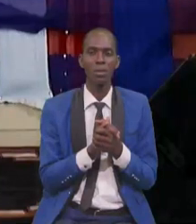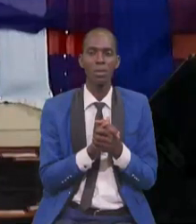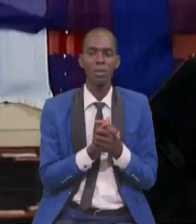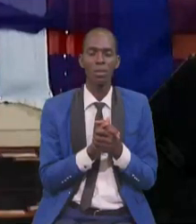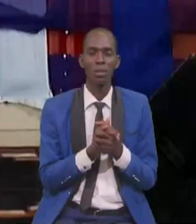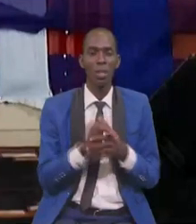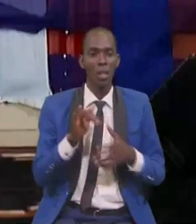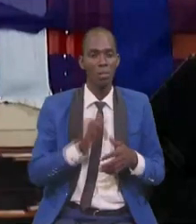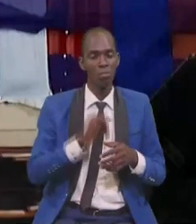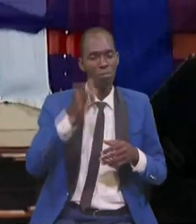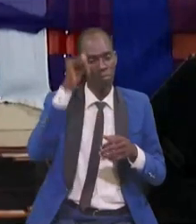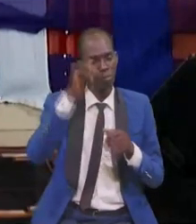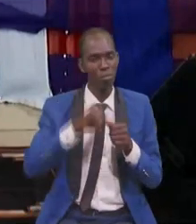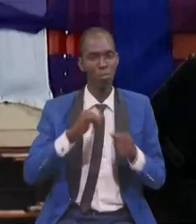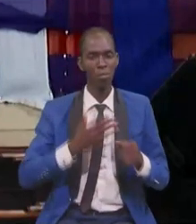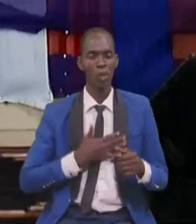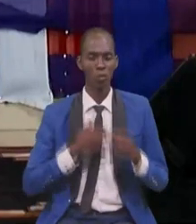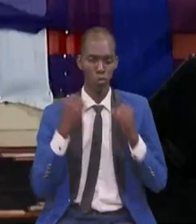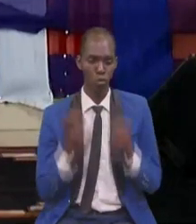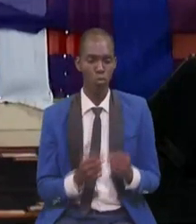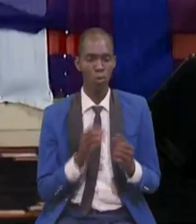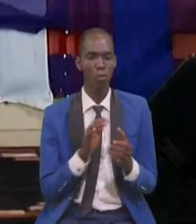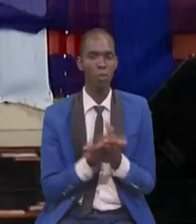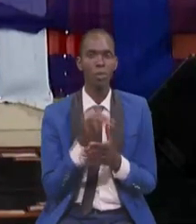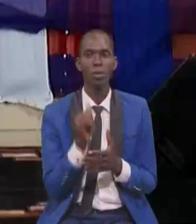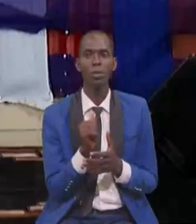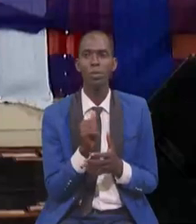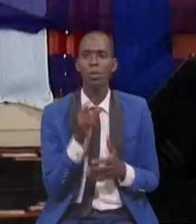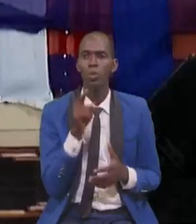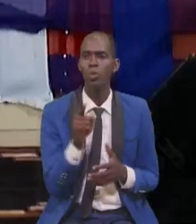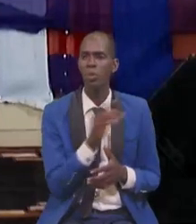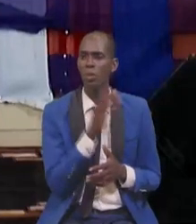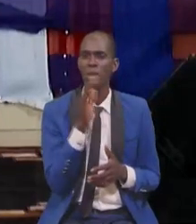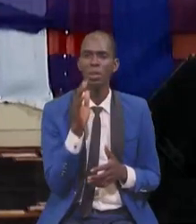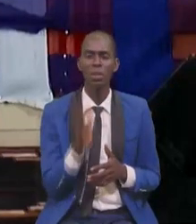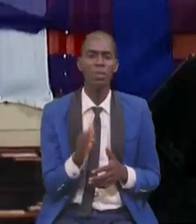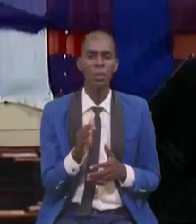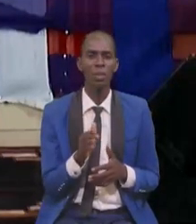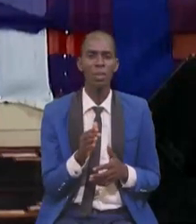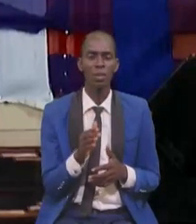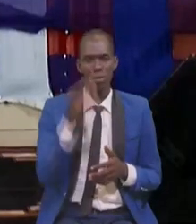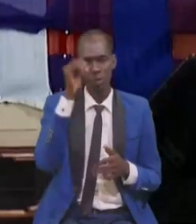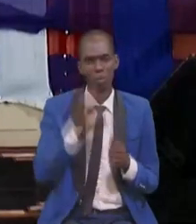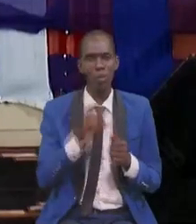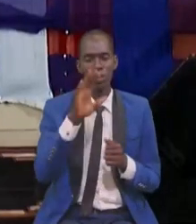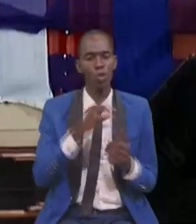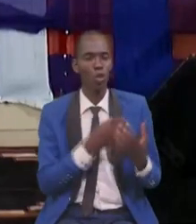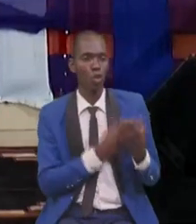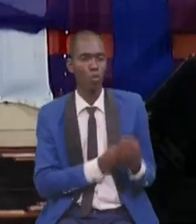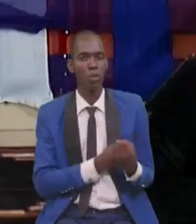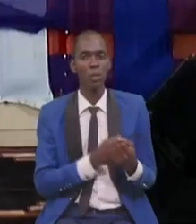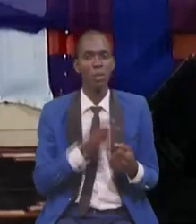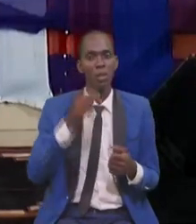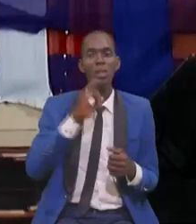Tu n'as jamais la conviction. Tu n'as jamais la confiance. Il est le sauveur.